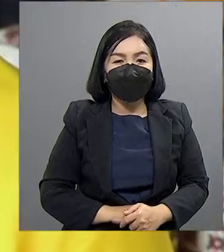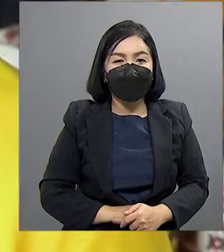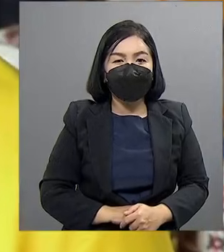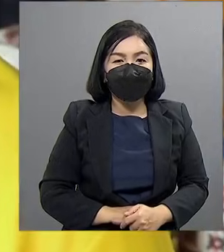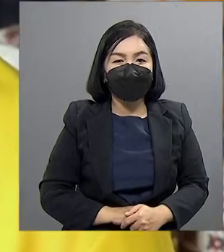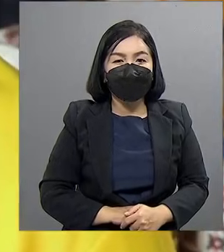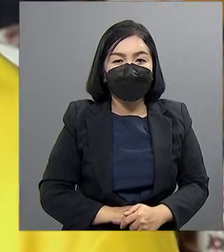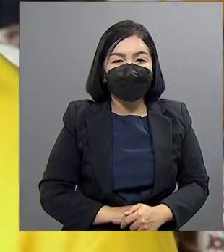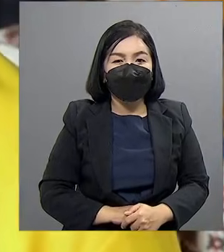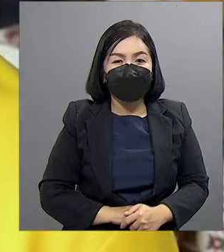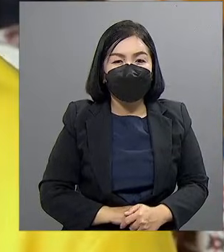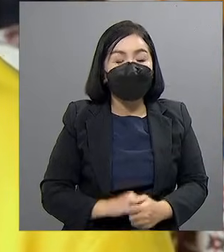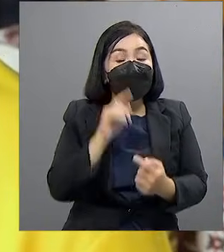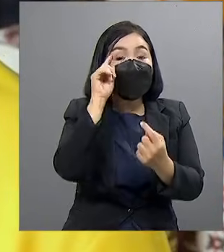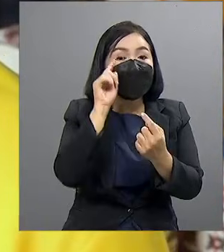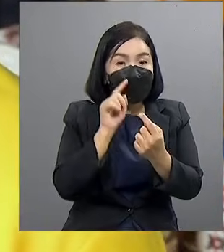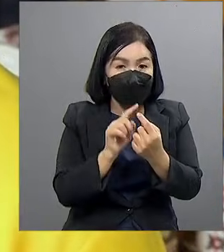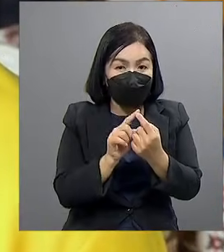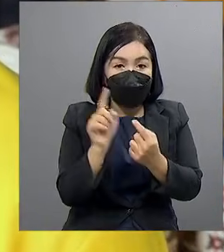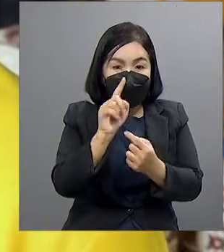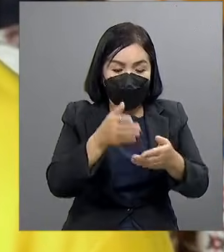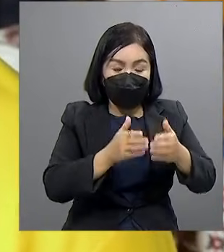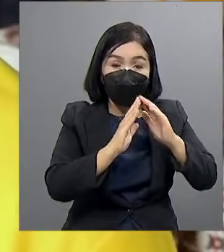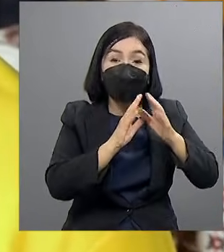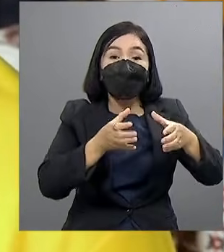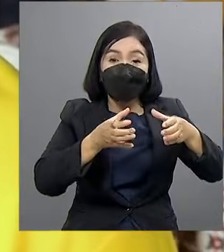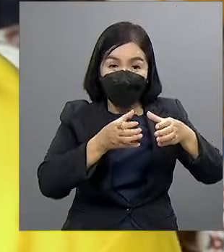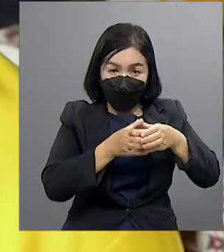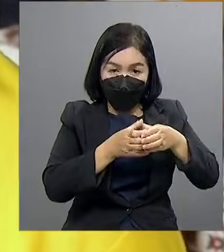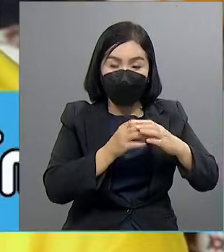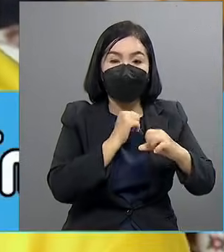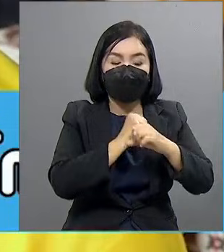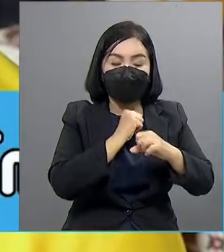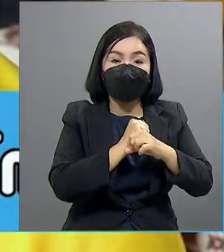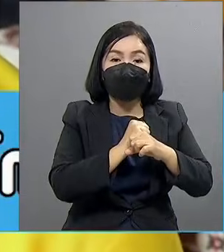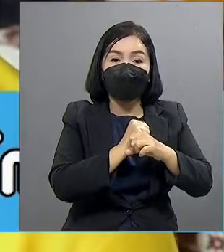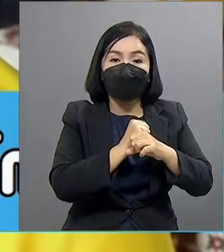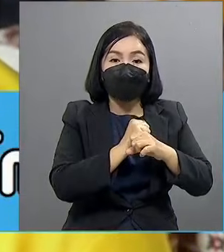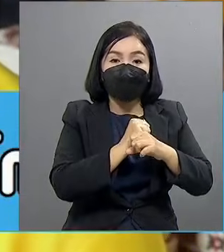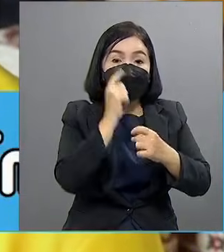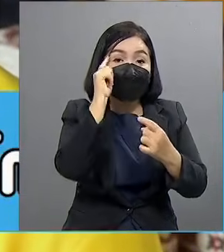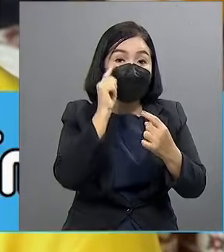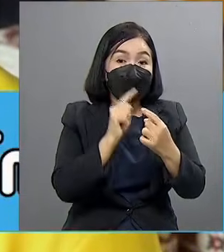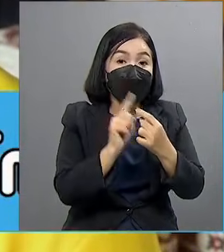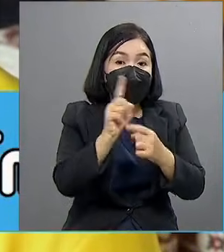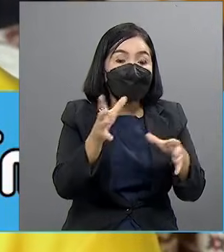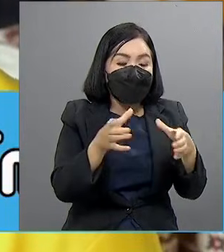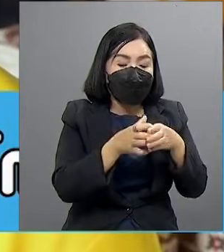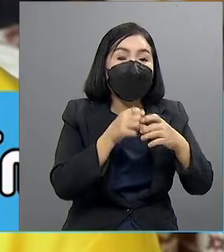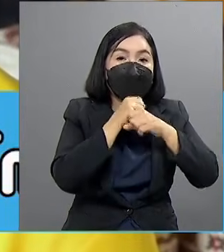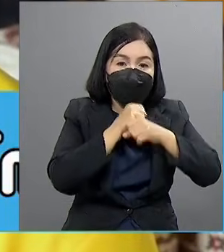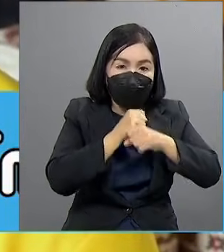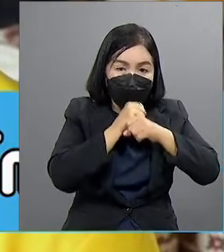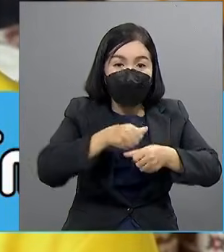วัตถุประสงค์ที่เราจะตั้งกลุ่มนี้ขึ้นมานะคะเพื่อให้ผู้สูงอายุในชุมชนของเรา